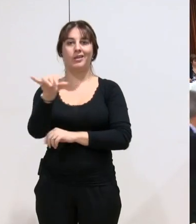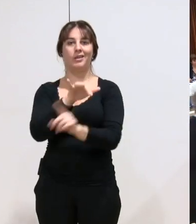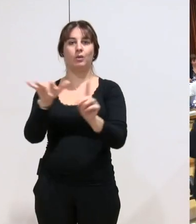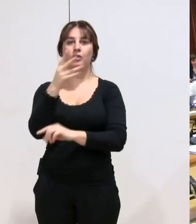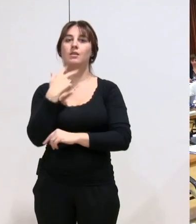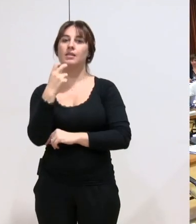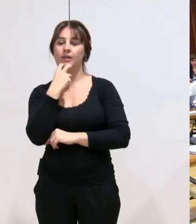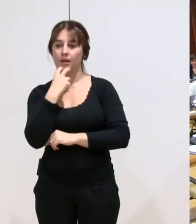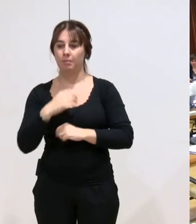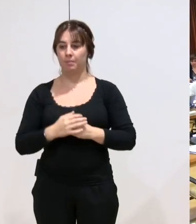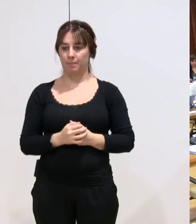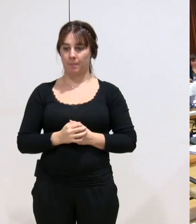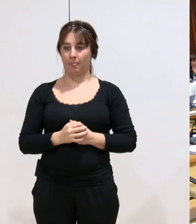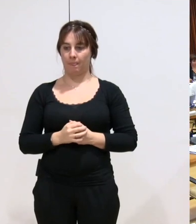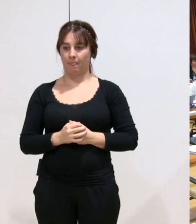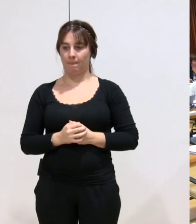civile.